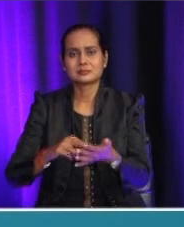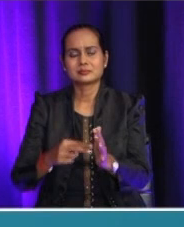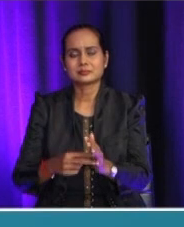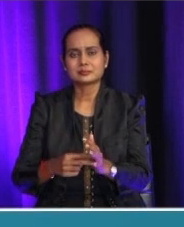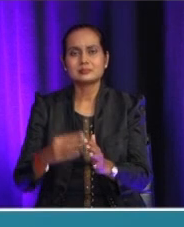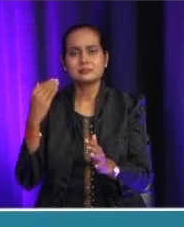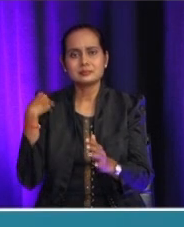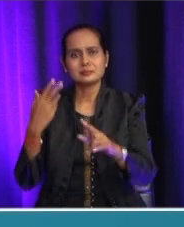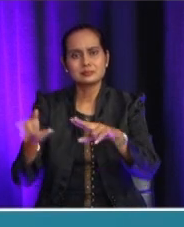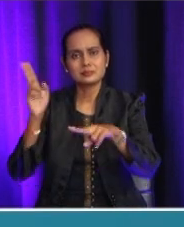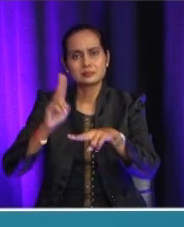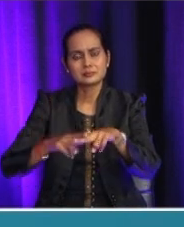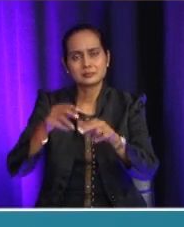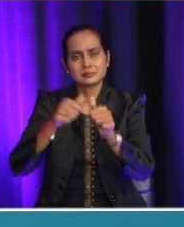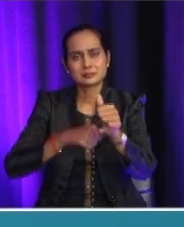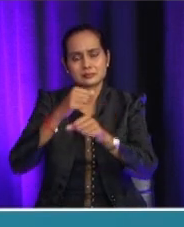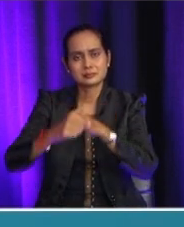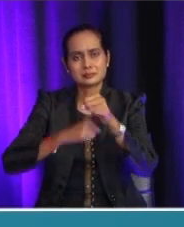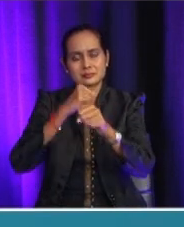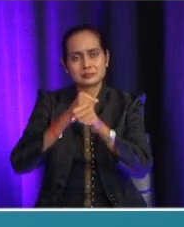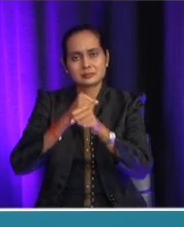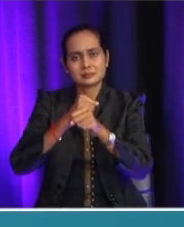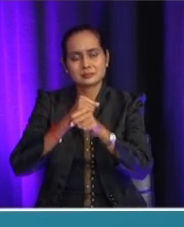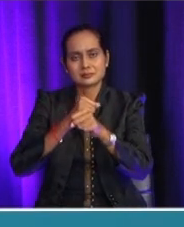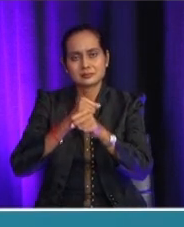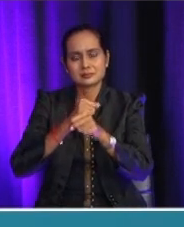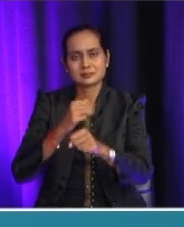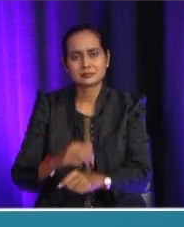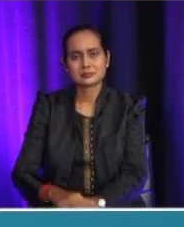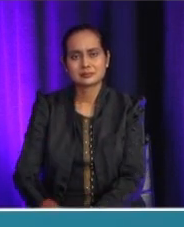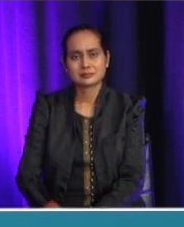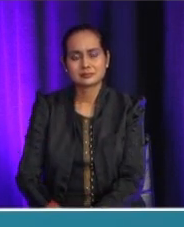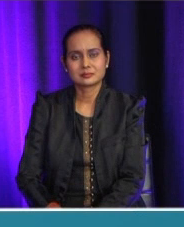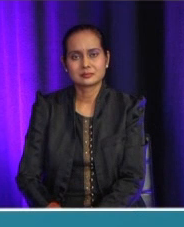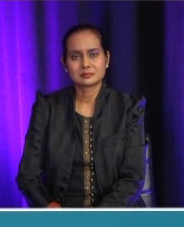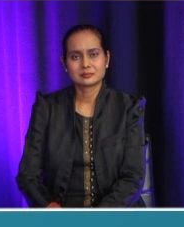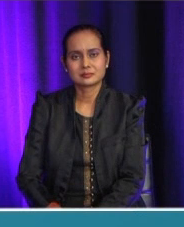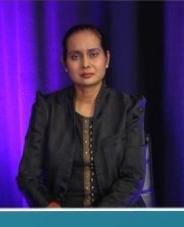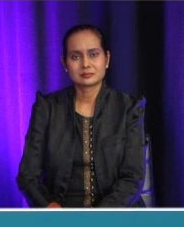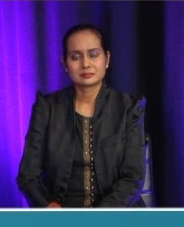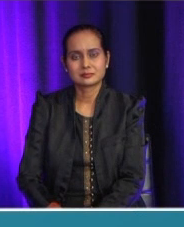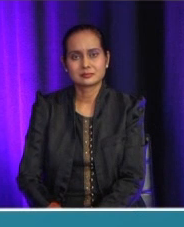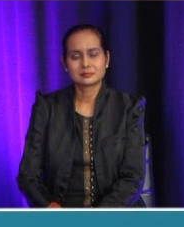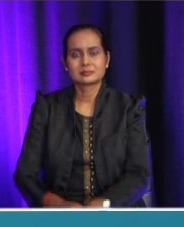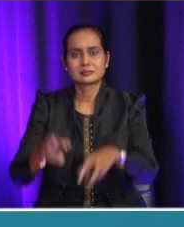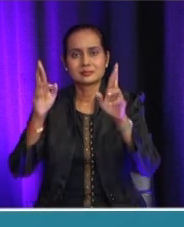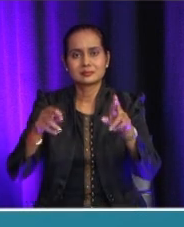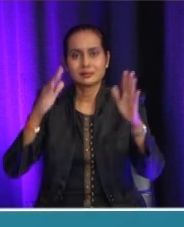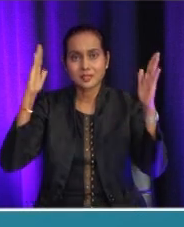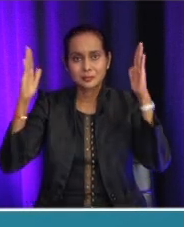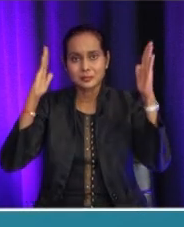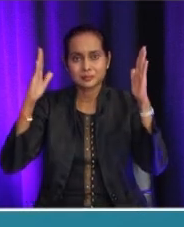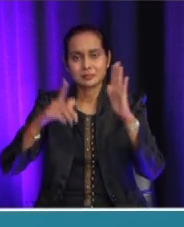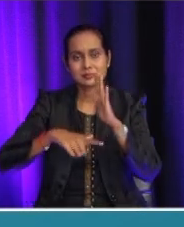setiap tahun kan. Kalau apa yang Adania ada sebutkan daripada petikan ini, yang mana rata-rata rakyat Malaysia mereka